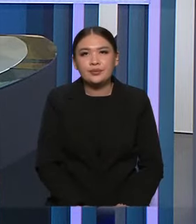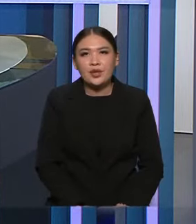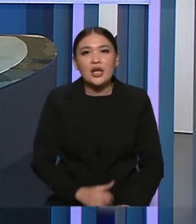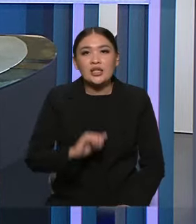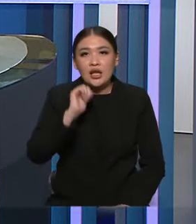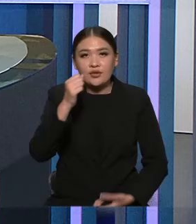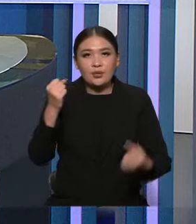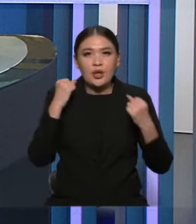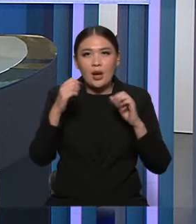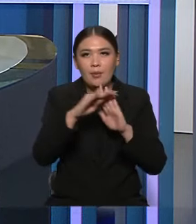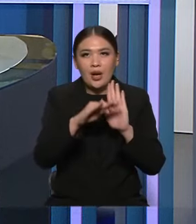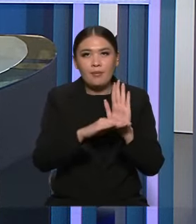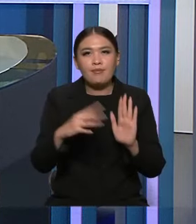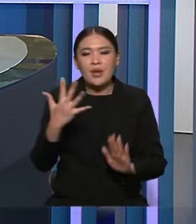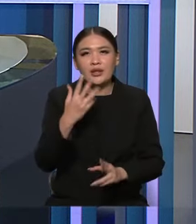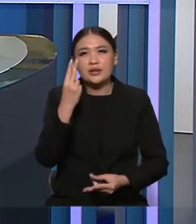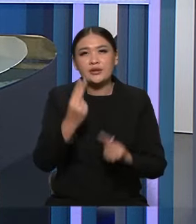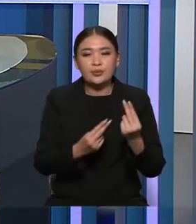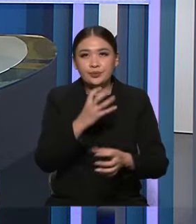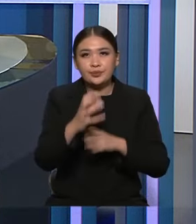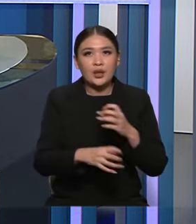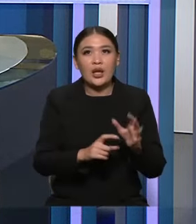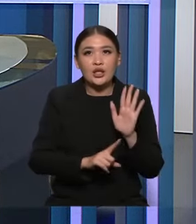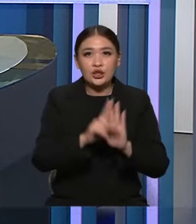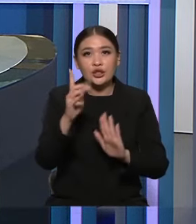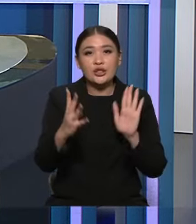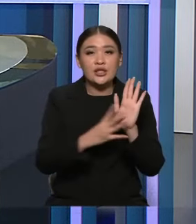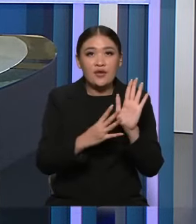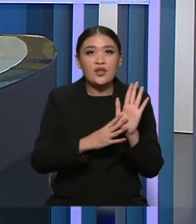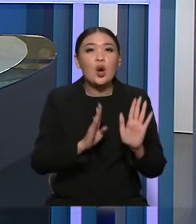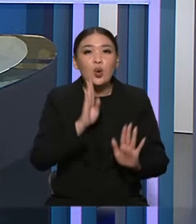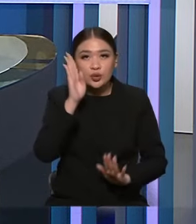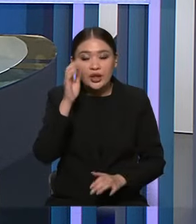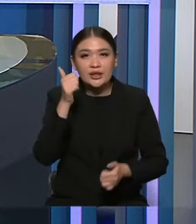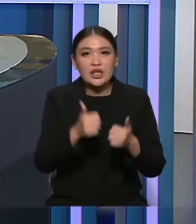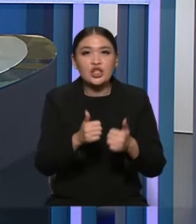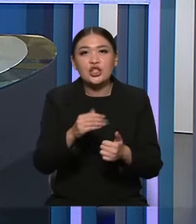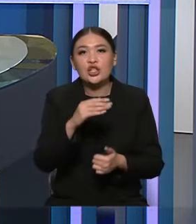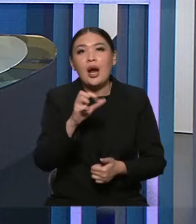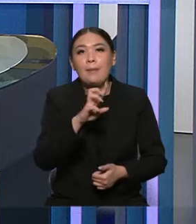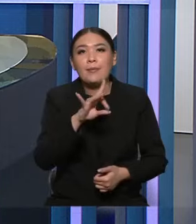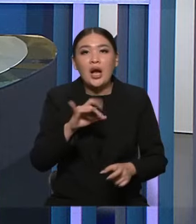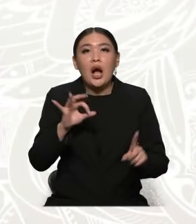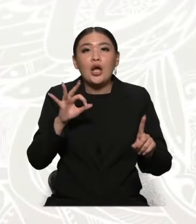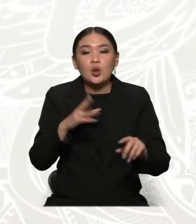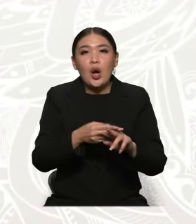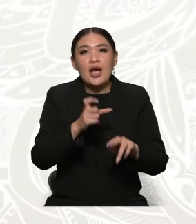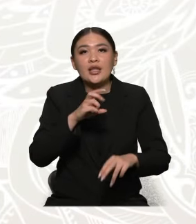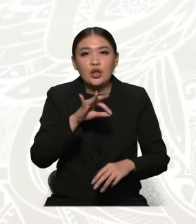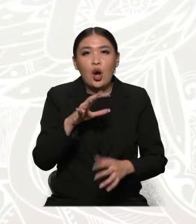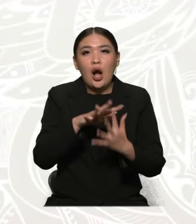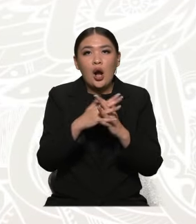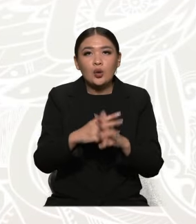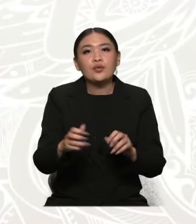Завтрашняя спортивная программа 5-х всемирных игр кочевников начнется в 9 часов утра с соревнований Жамбы-Ату в Этнауле и завершится